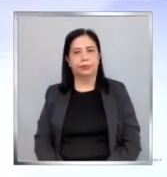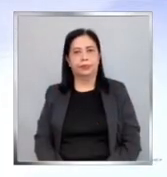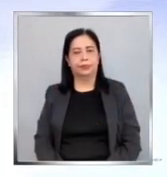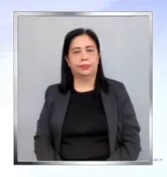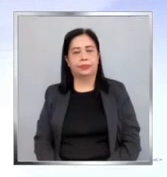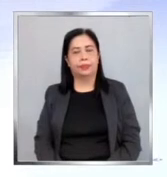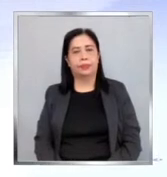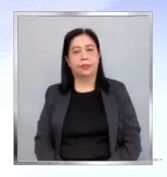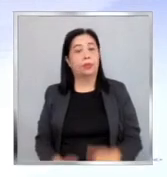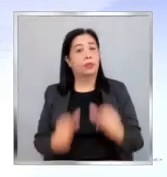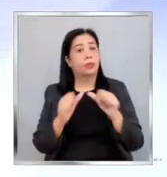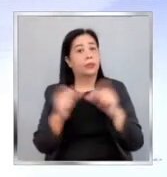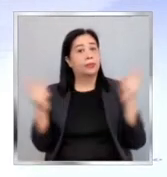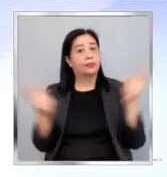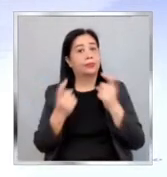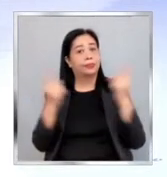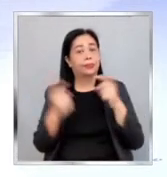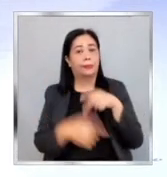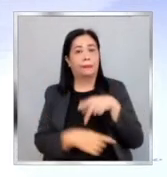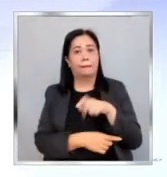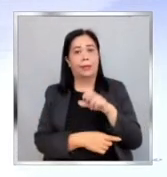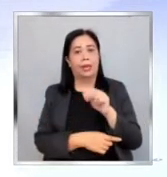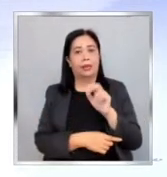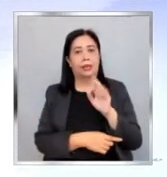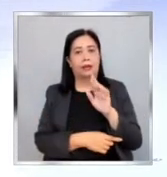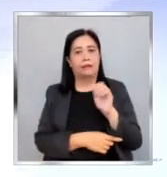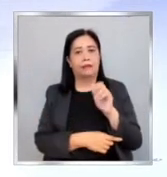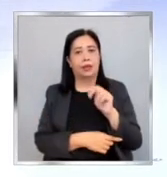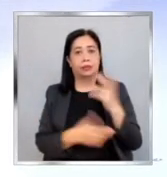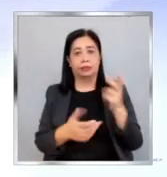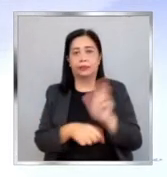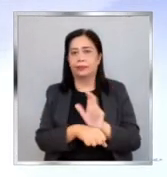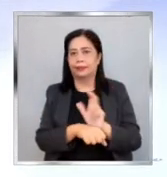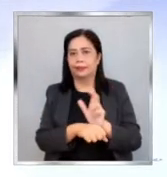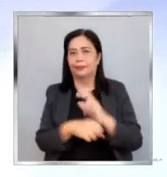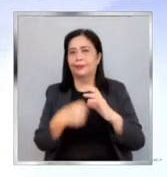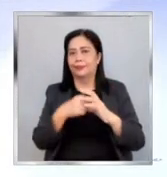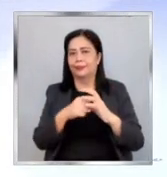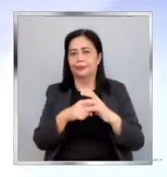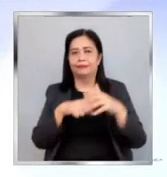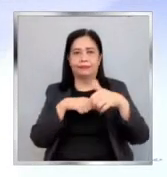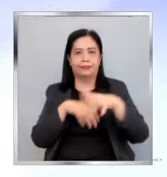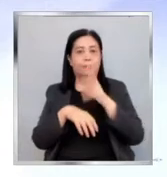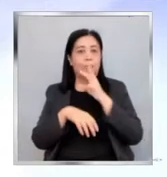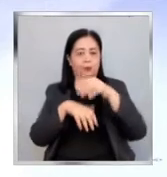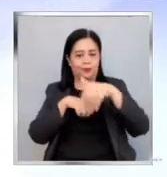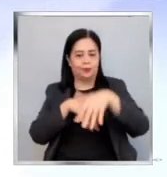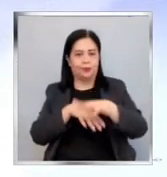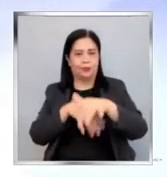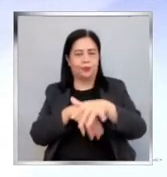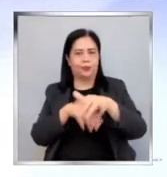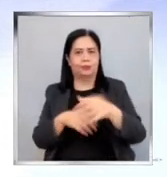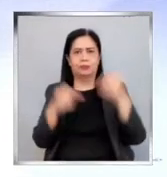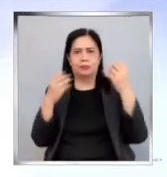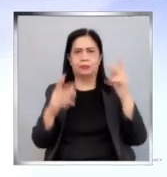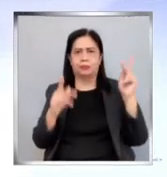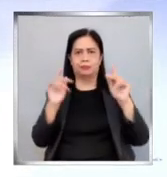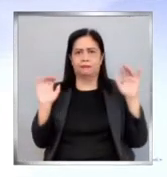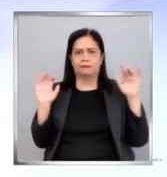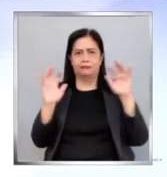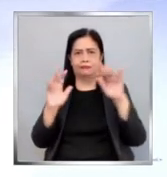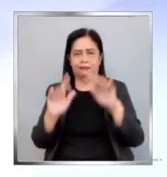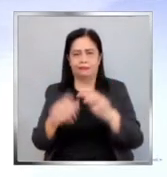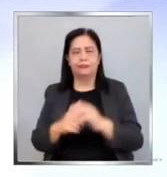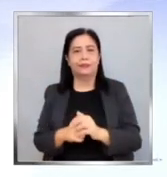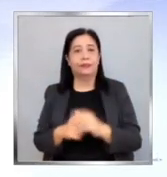Patuloy ang pagdiriwa ng Peña Francia Festival sa Naga, Camarines Sur. May fluvial procession na dinagsa ng libo-libong mga deboto. Mula